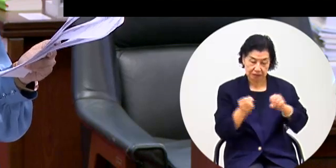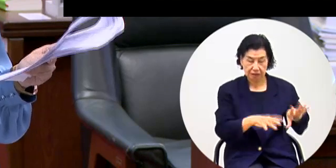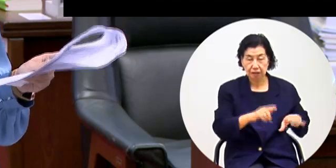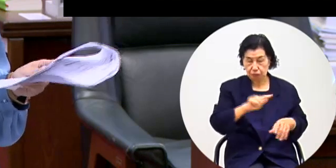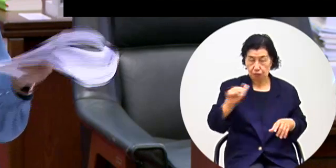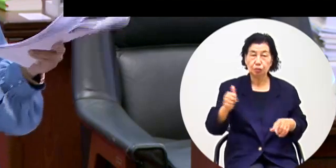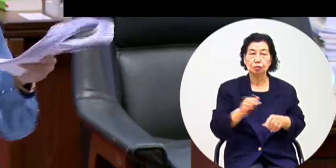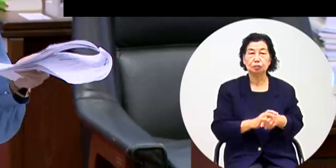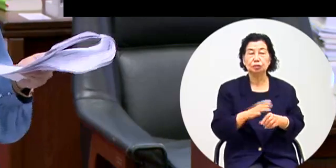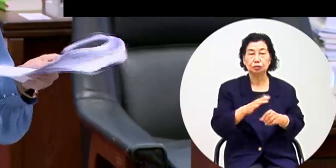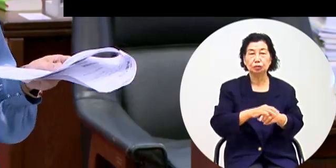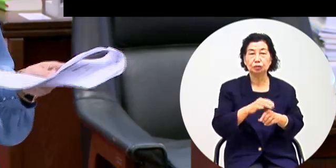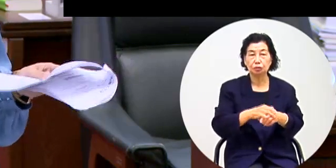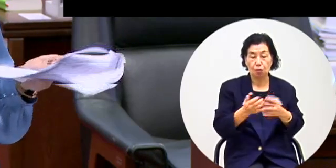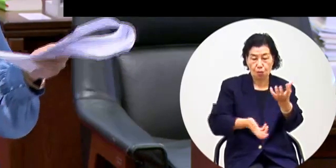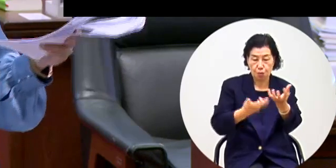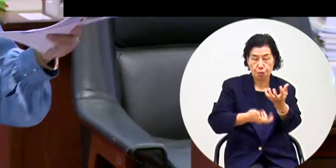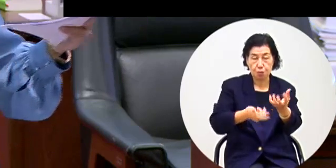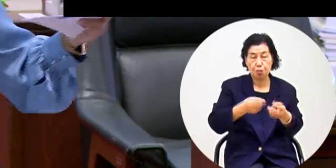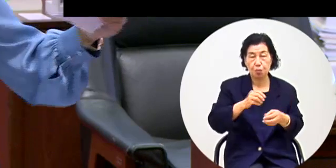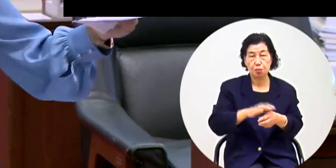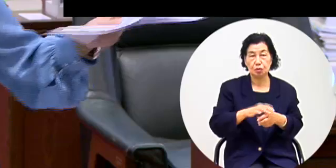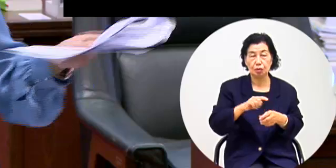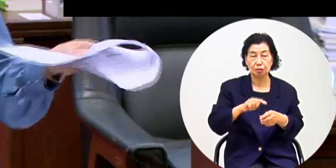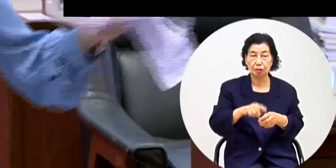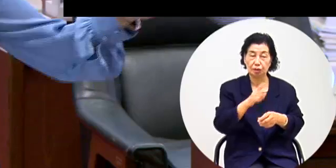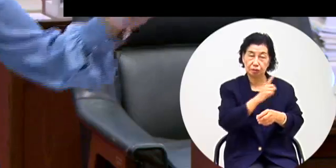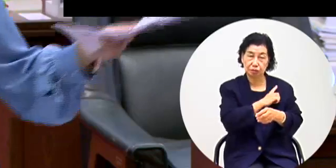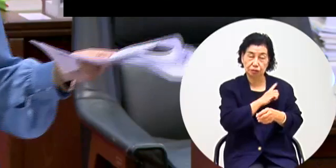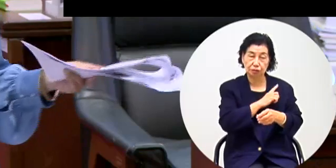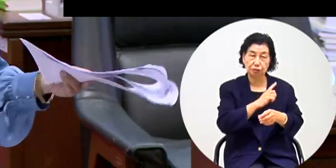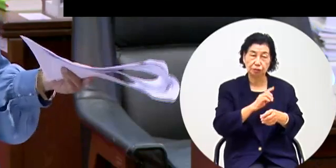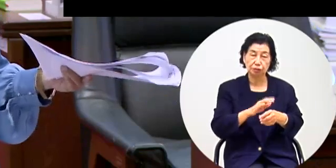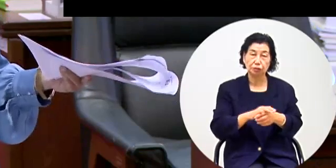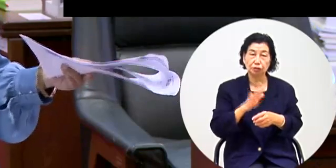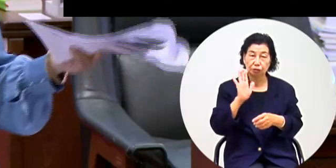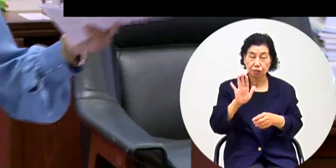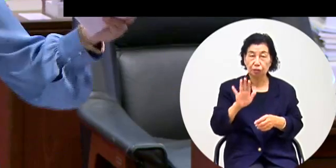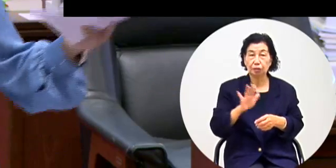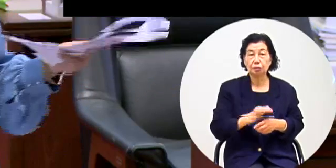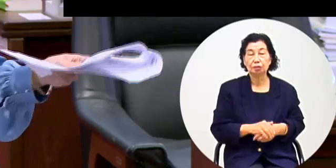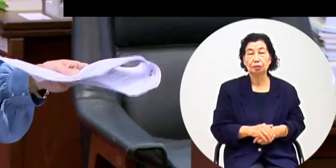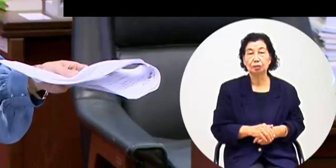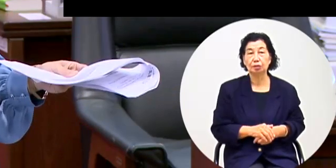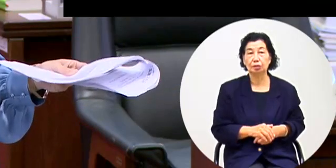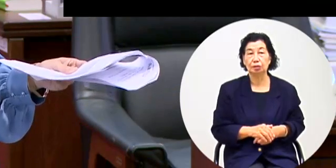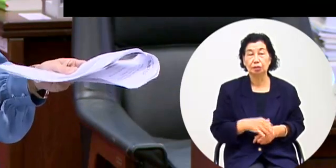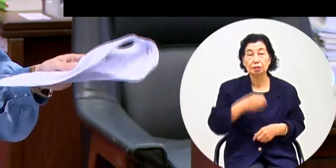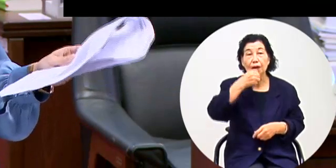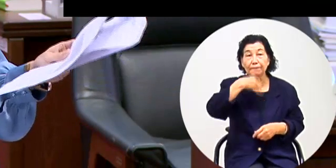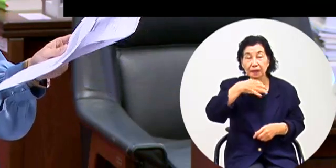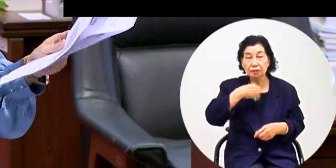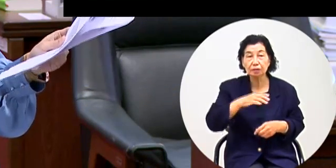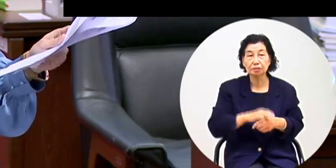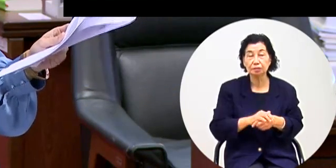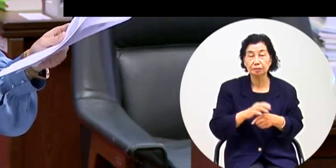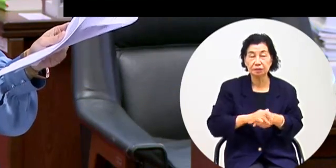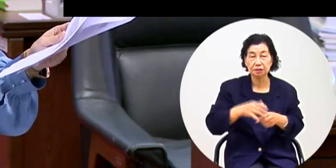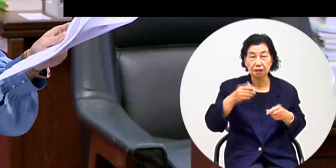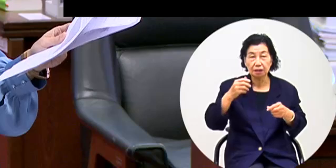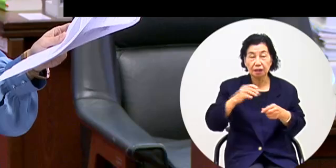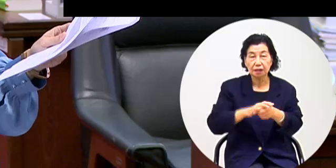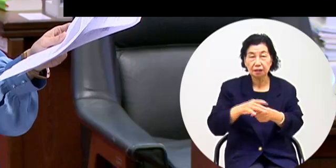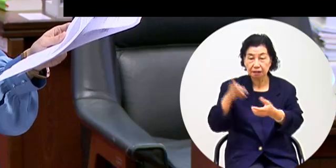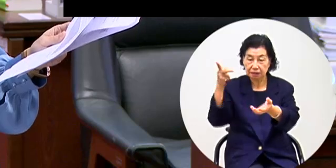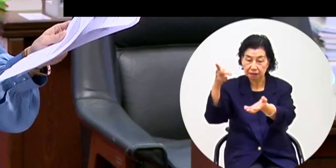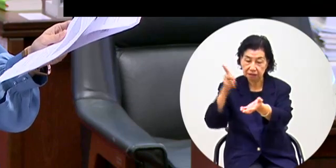负1万多，表示就是说屏东其实是咱先甲旧所在啊， 先在那边放着。所以大家可以看到